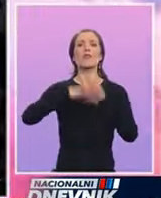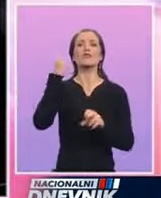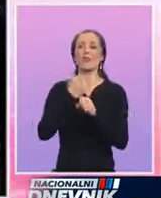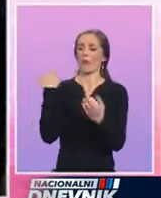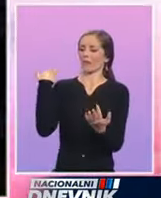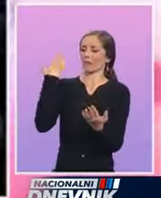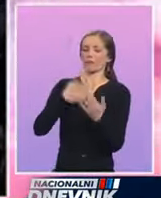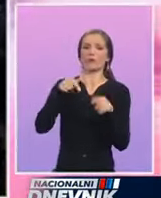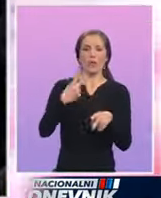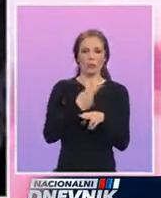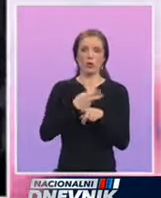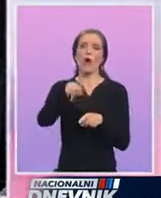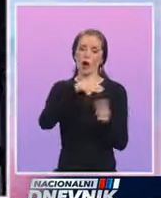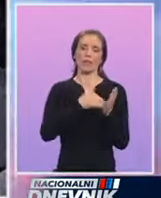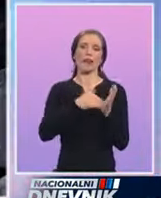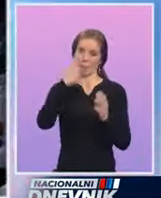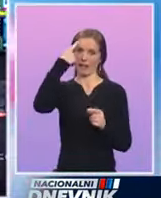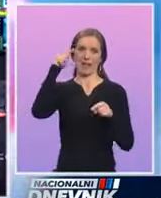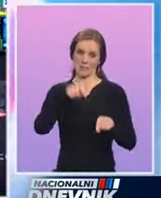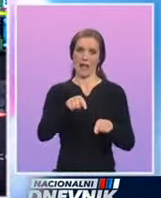za ovu zemlju, treba da znaju.